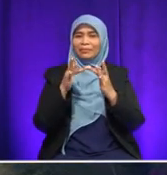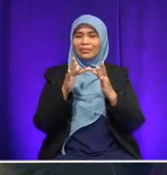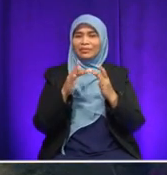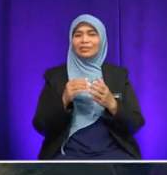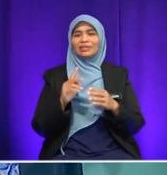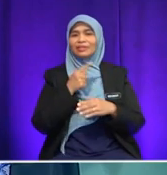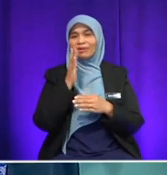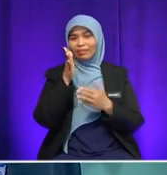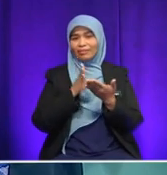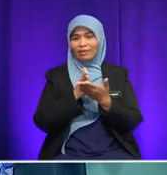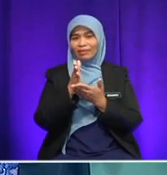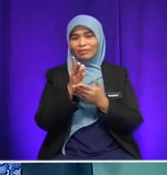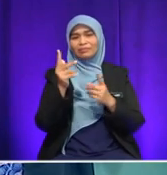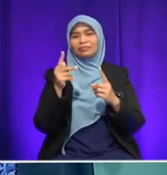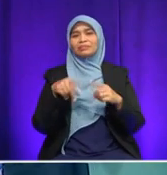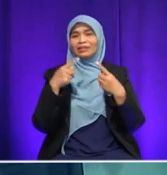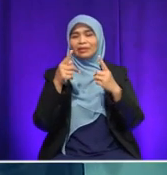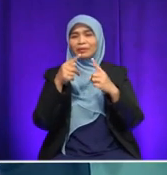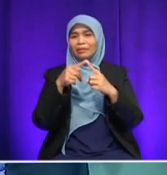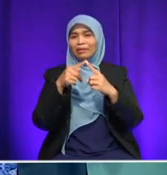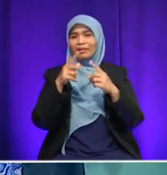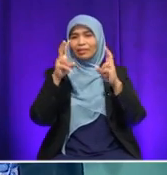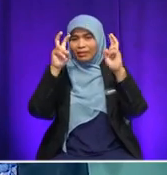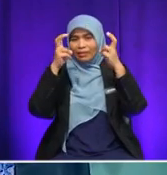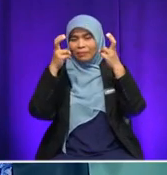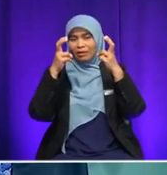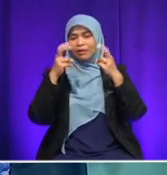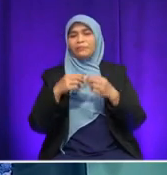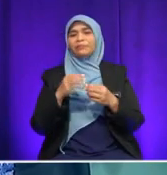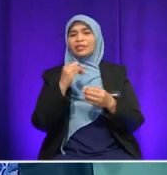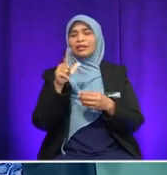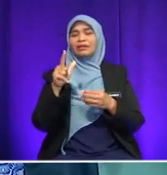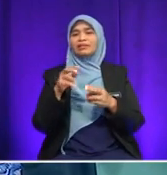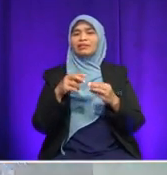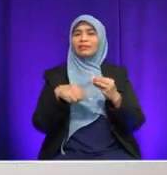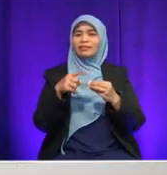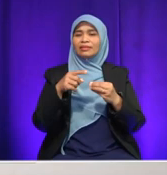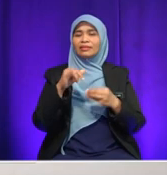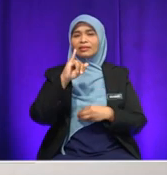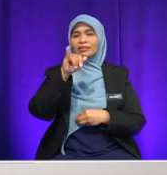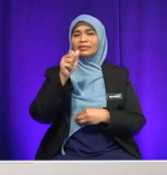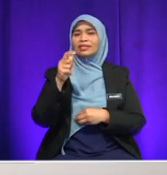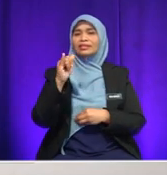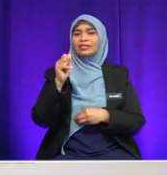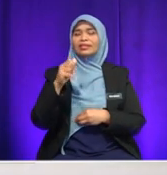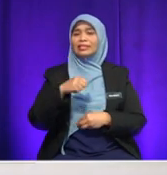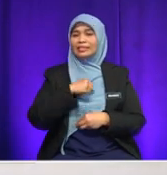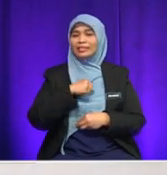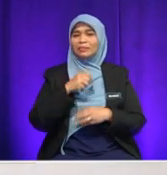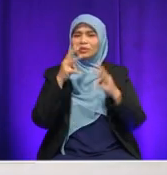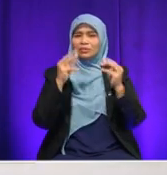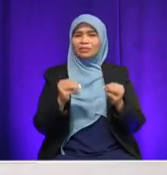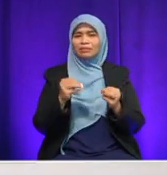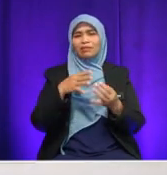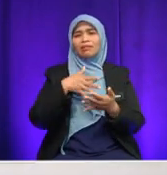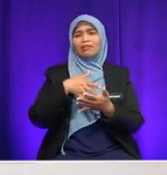pergi kepada tema. Tema bagi cerpen ini adalah tentang jati diri manusia yang lemah. Di mana